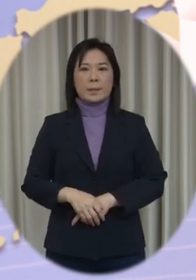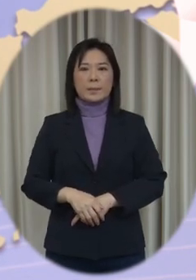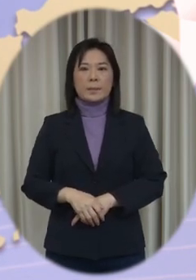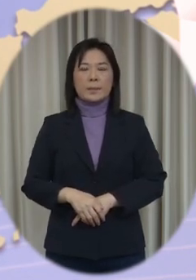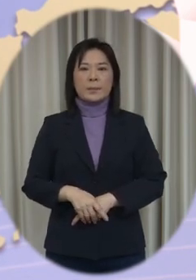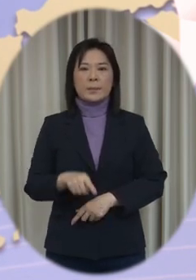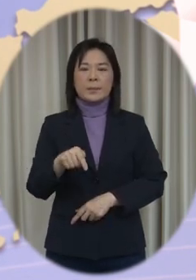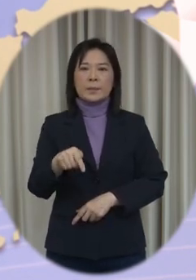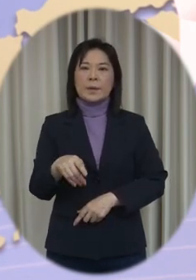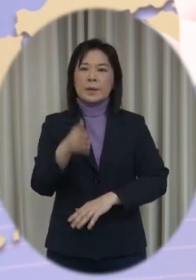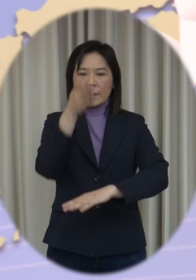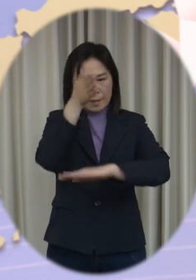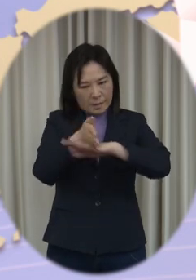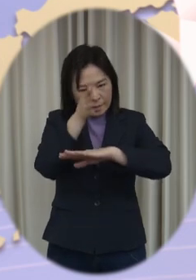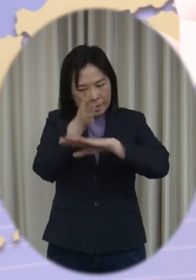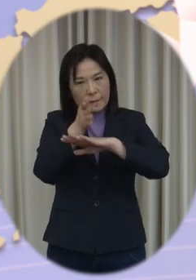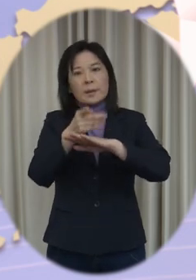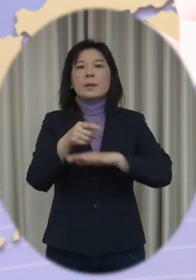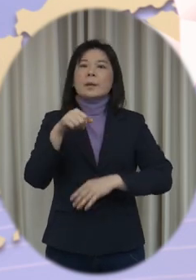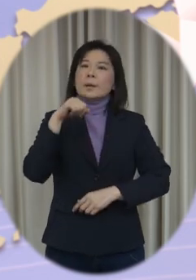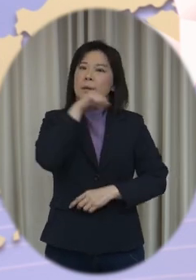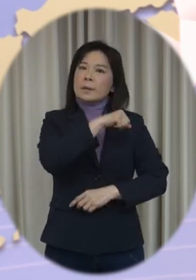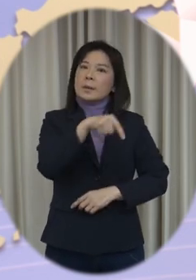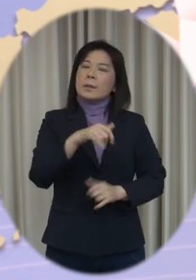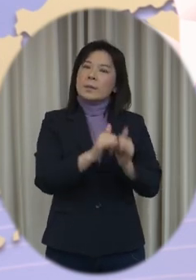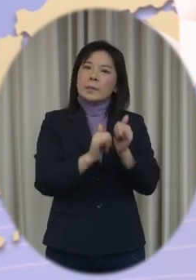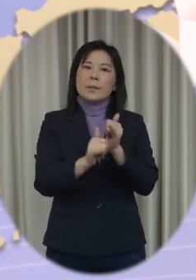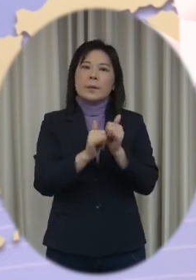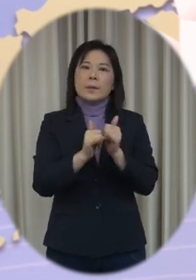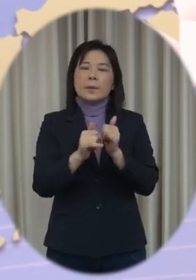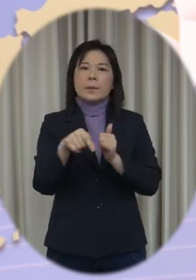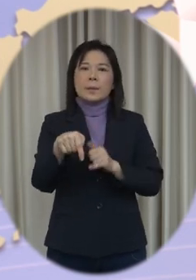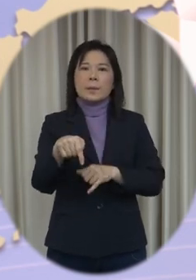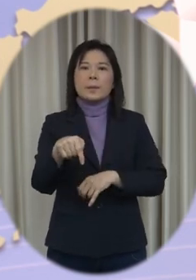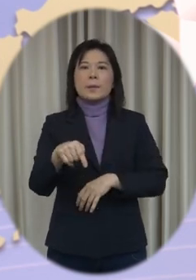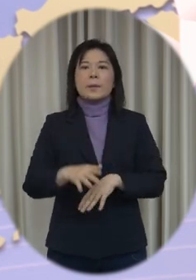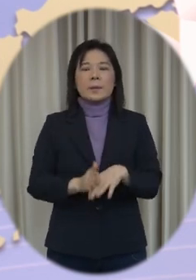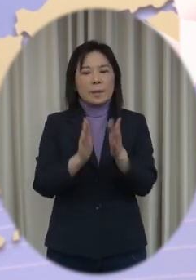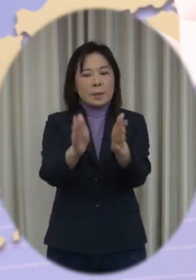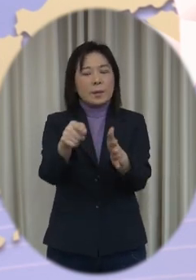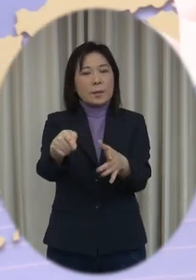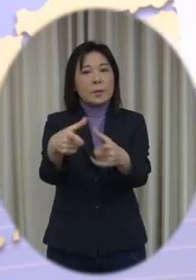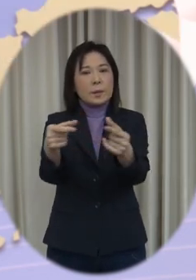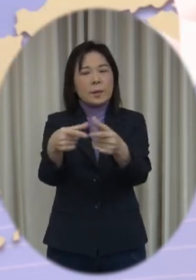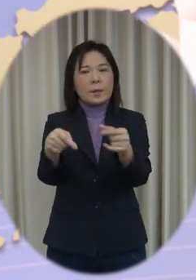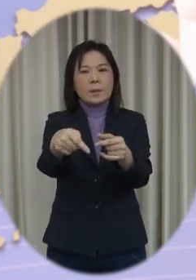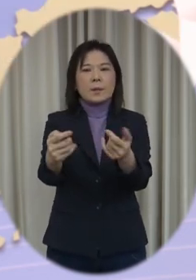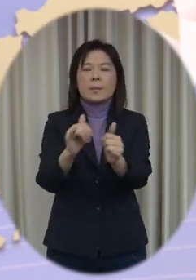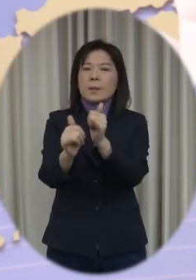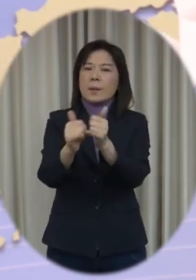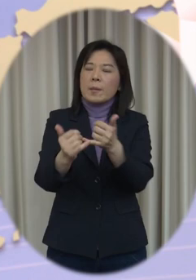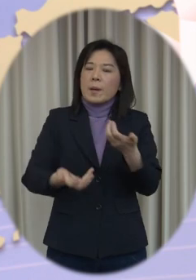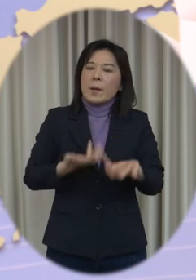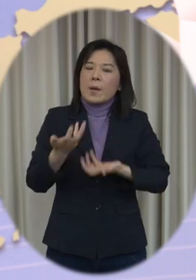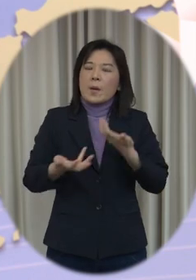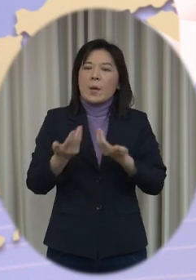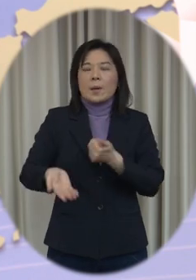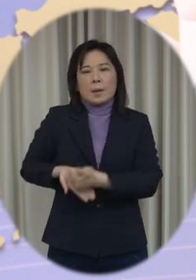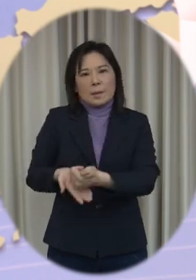也很感激台湾大众对灾区和灾民的温暖和鼓